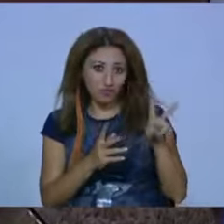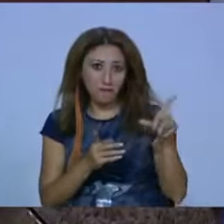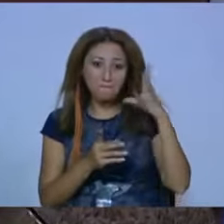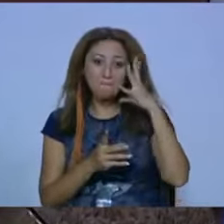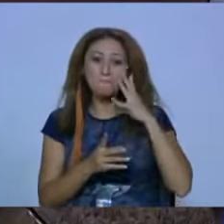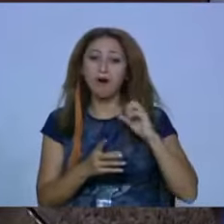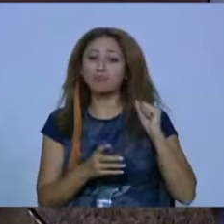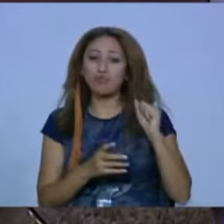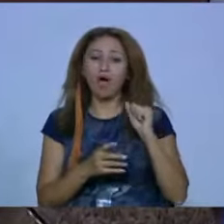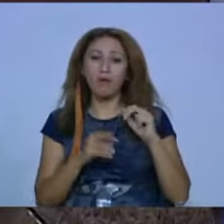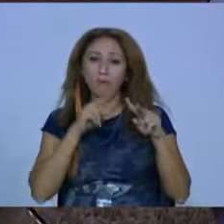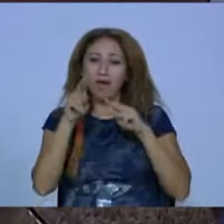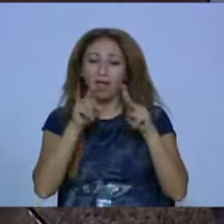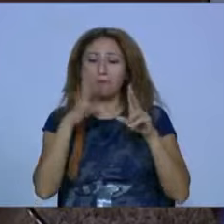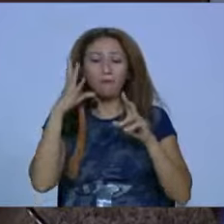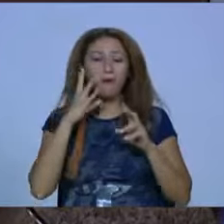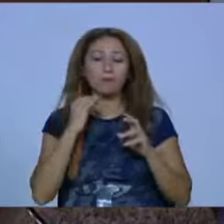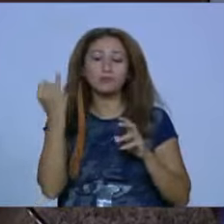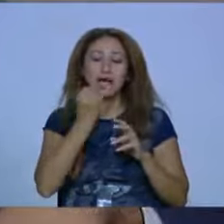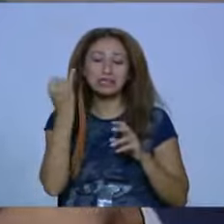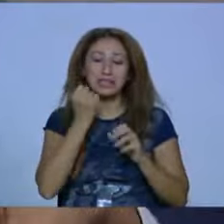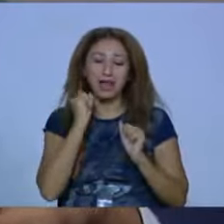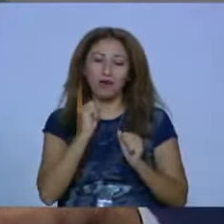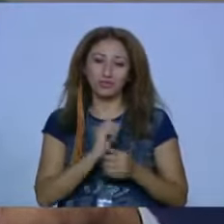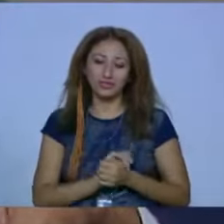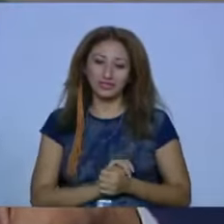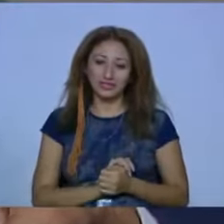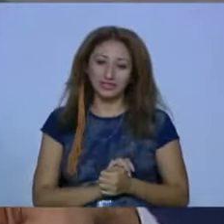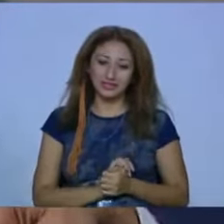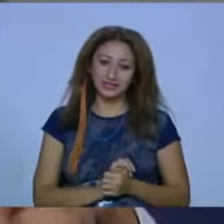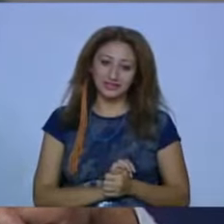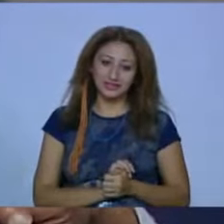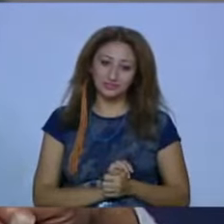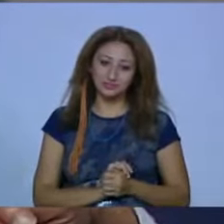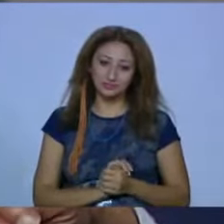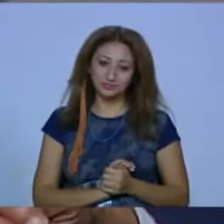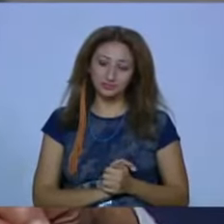علاء بلاقي الاستاذ بيتعامل معاه كل مره كده.